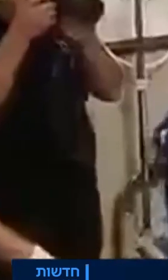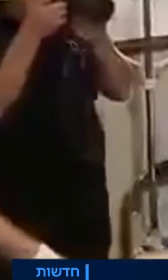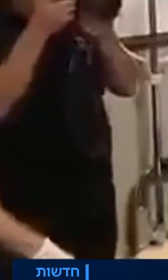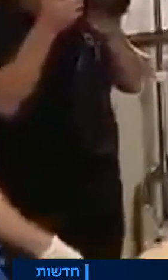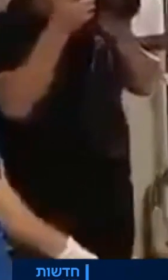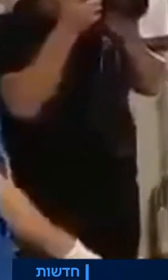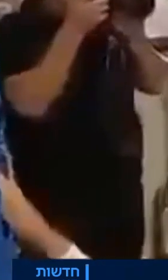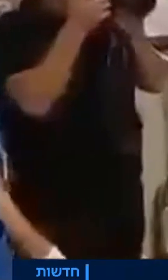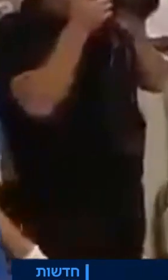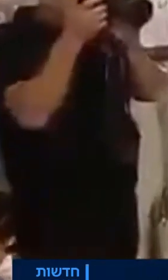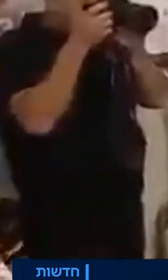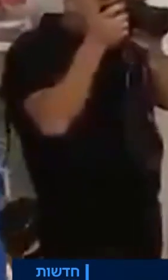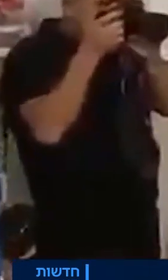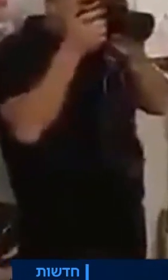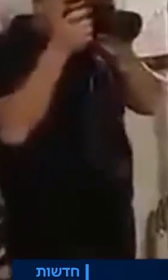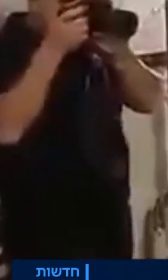המתרחש.